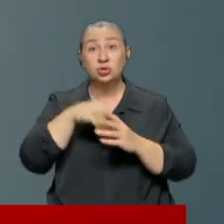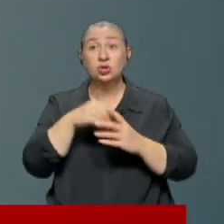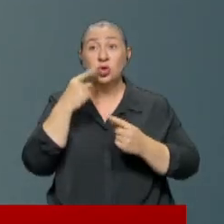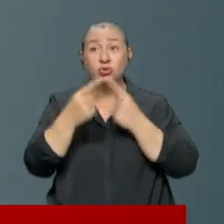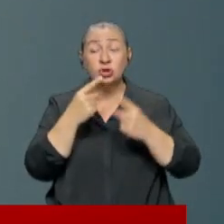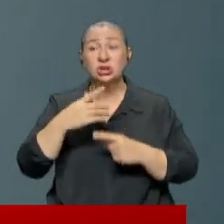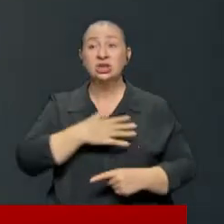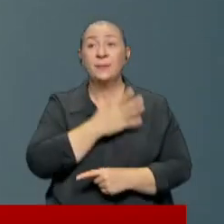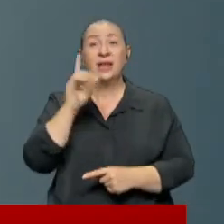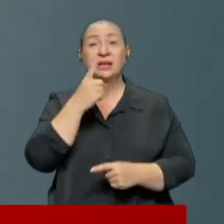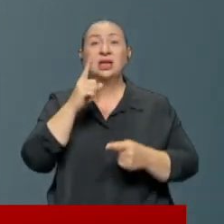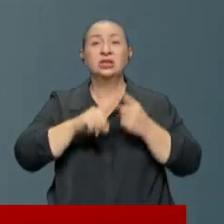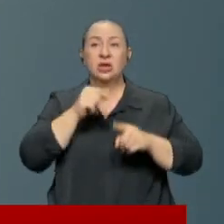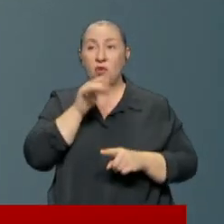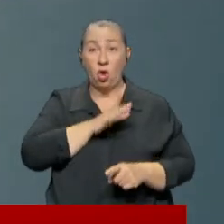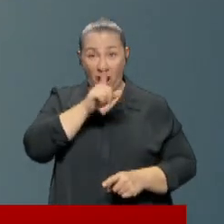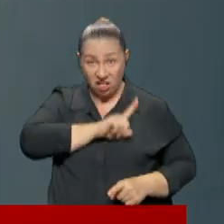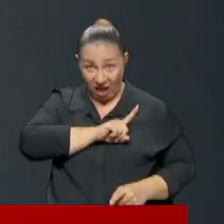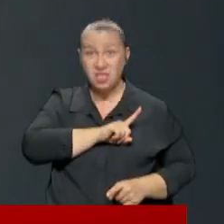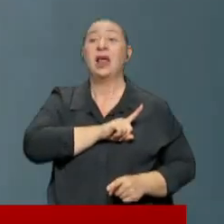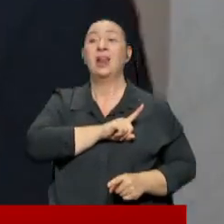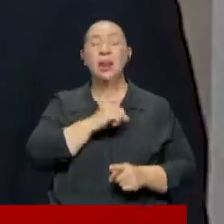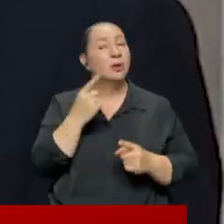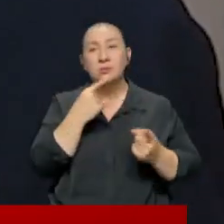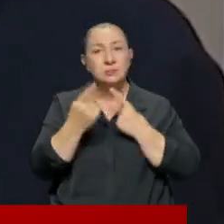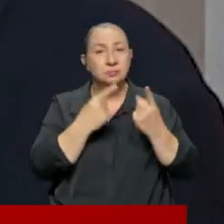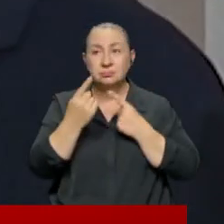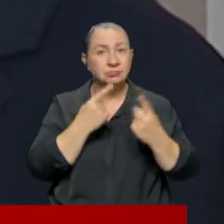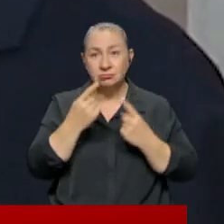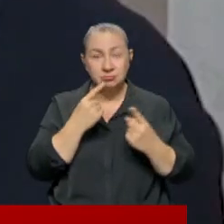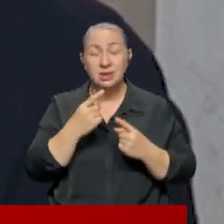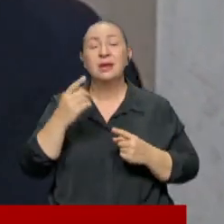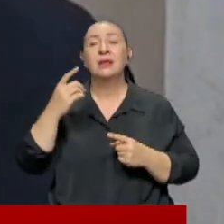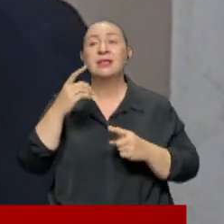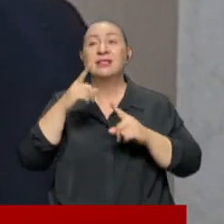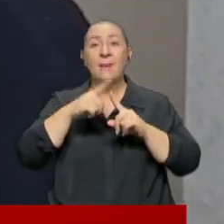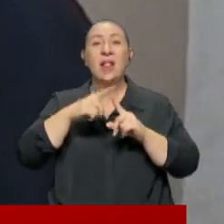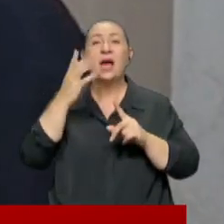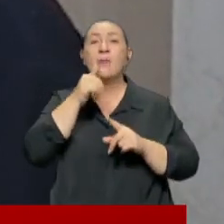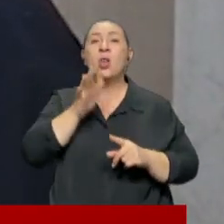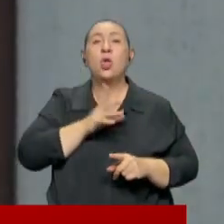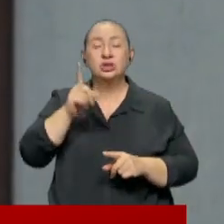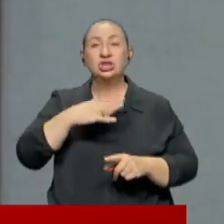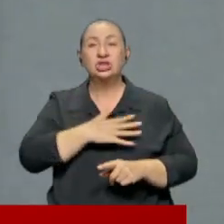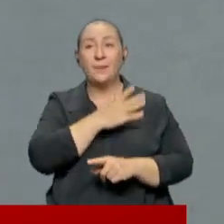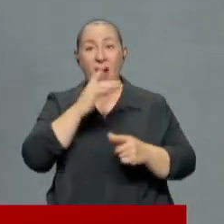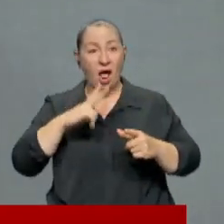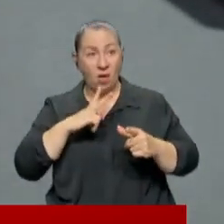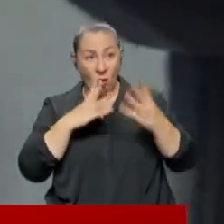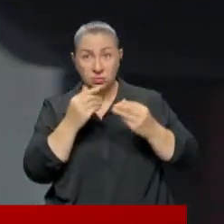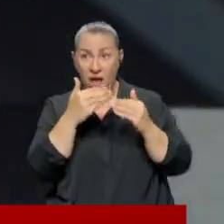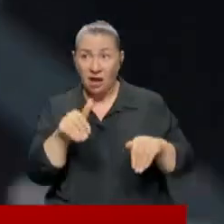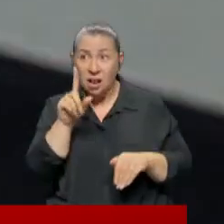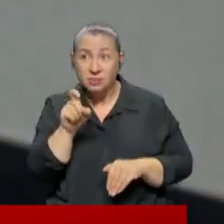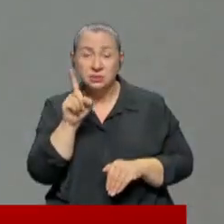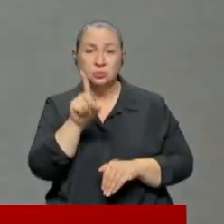durdu. CHP lideri Kılıçdaroğlu aday olacak mı olmayacak mı sorusuna yanıt aranırken Temel Karamollaoğlu'na CHP liderinin Alevi olması engel